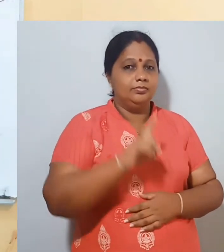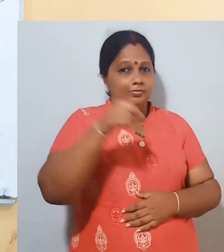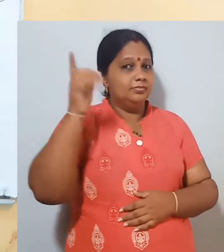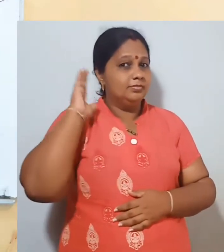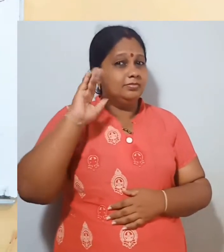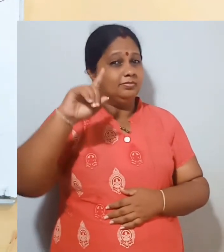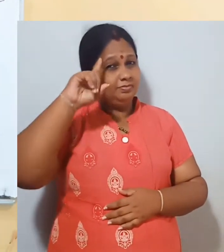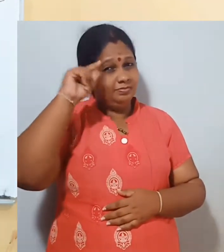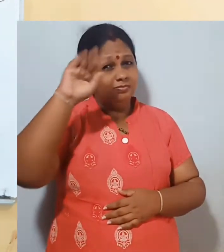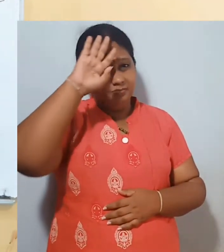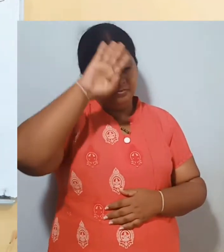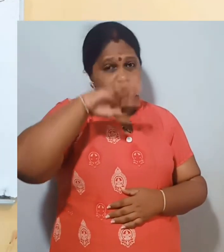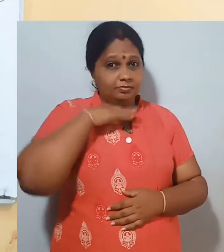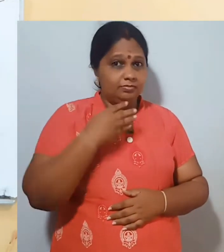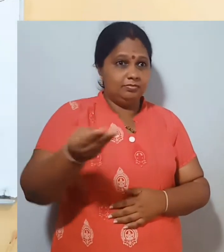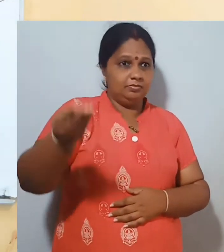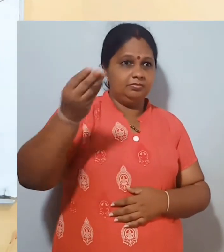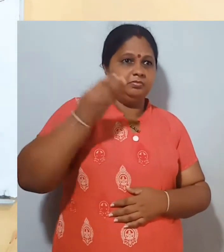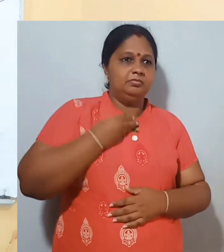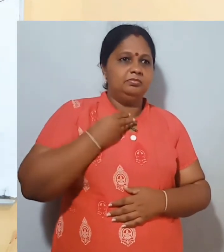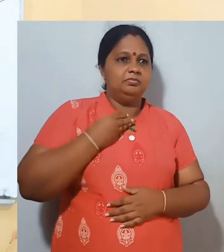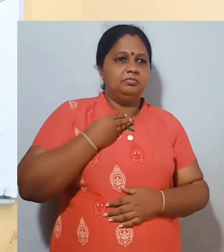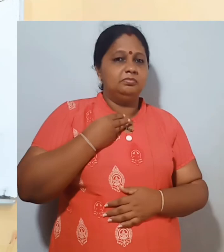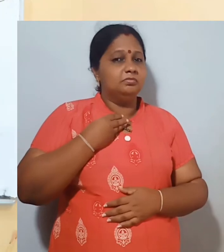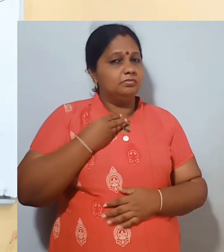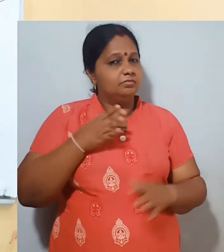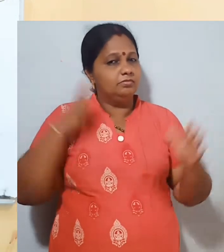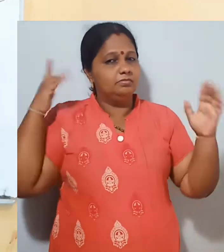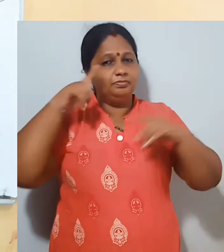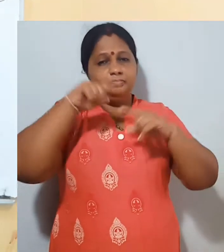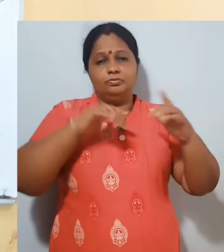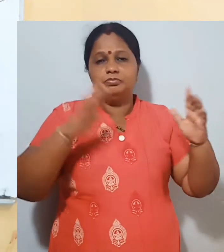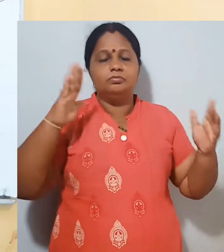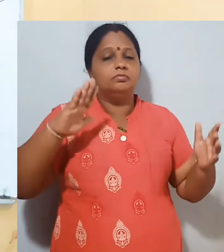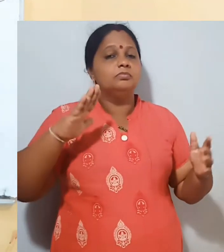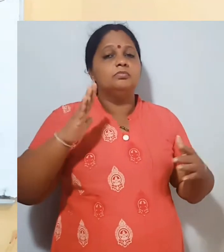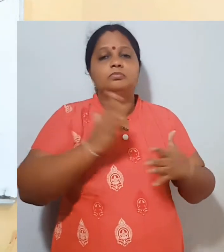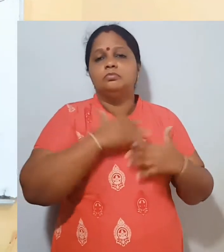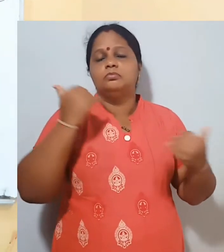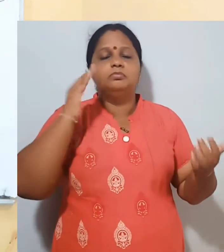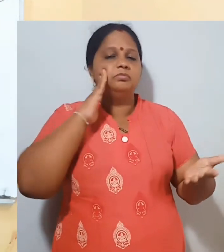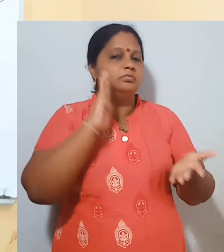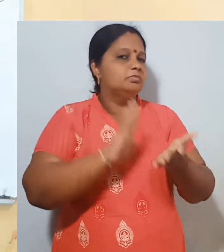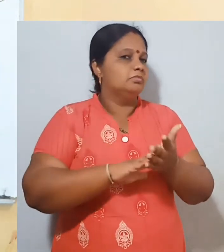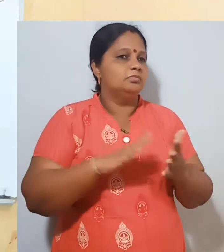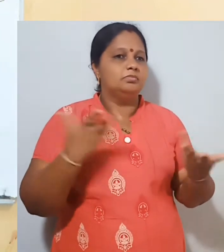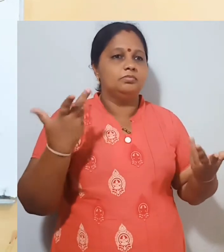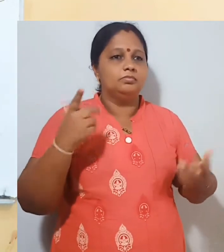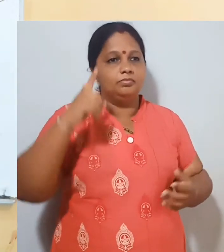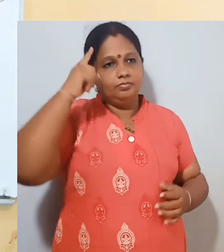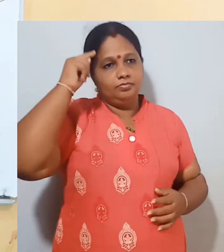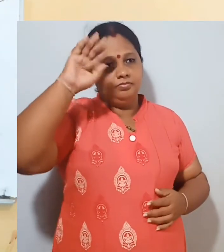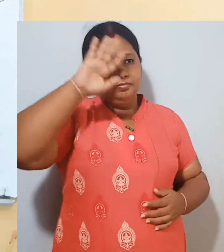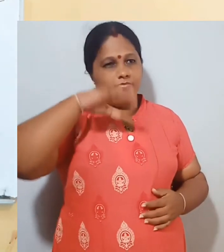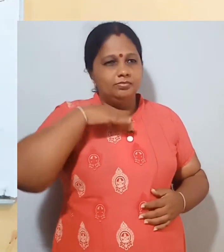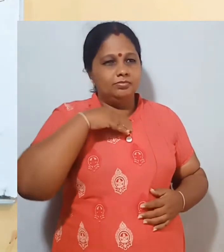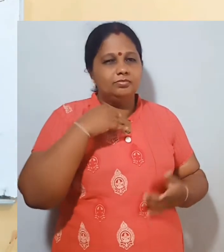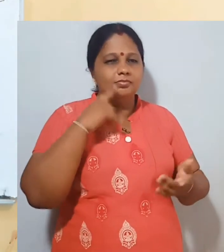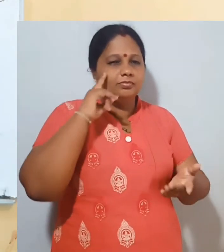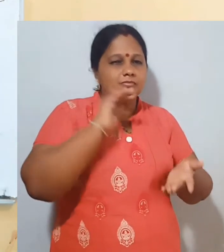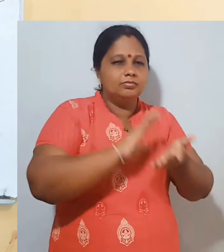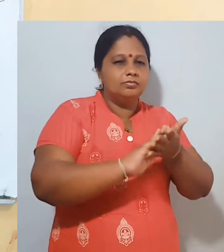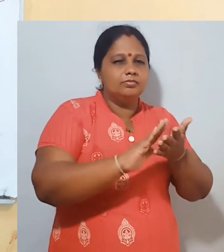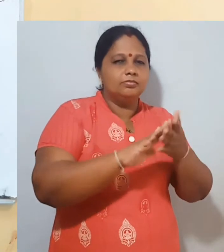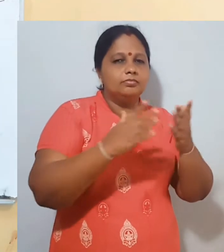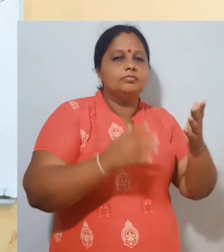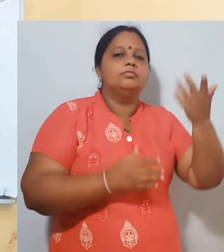இந்த விசர் வருத்தம் வந்தால் அநேகமா காப்பாற்ற முடியாது. விசர் வருத்தம் வந்தால் ஏதோ அவருக்கு செய்யக்கூடிய முதலுதவிகள்